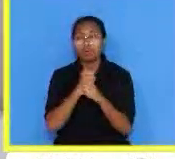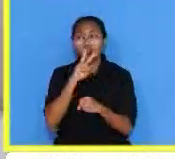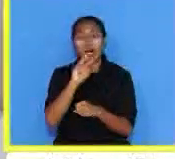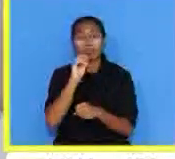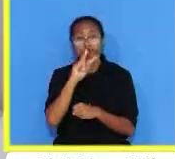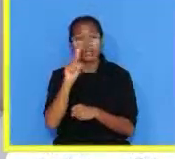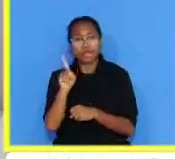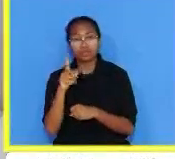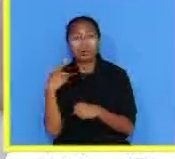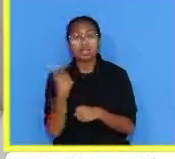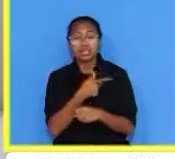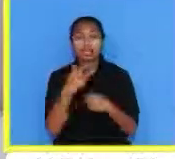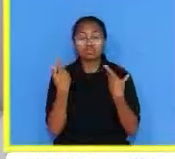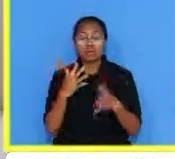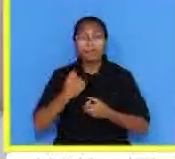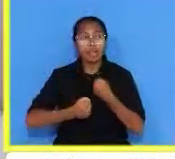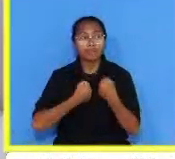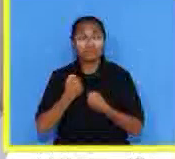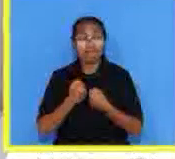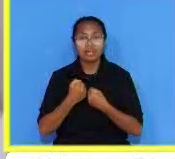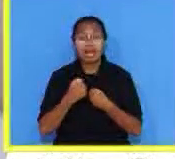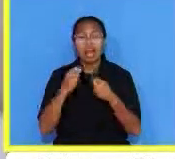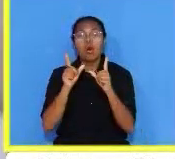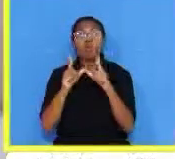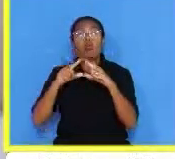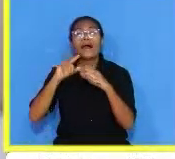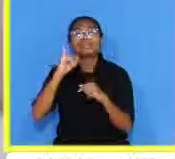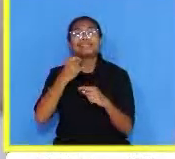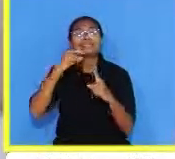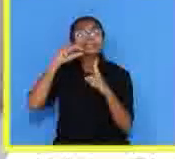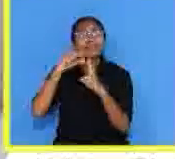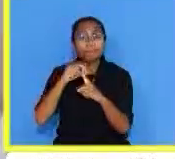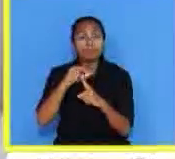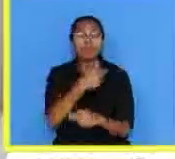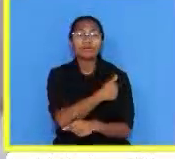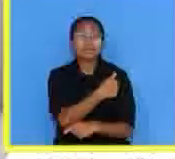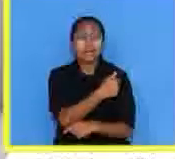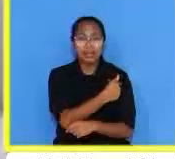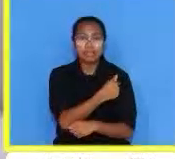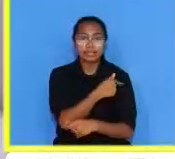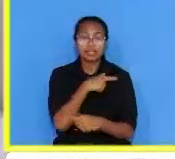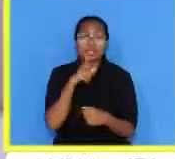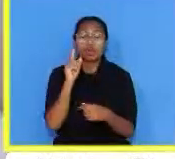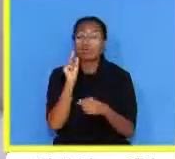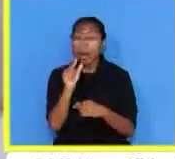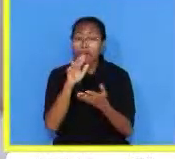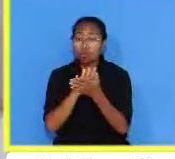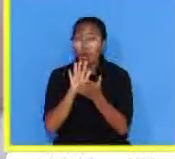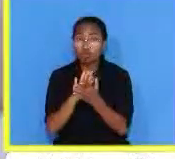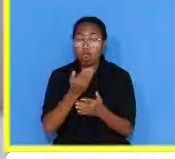sudah melakukan wajib vaksinasi juga. Ya, terutama sekarang sekolah-sekolah mau dibuka,